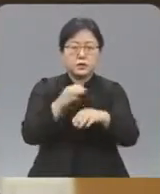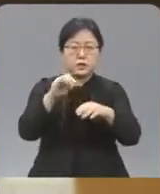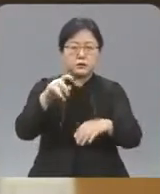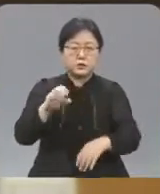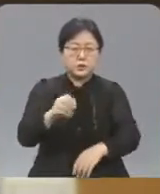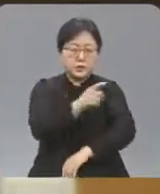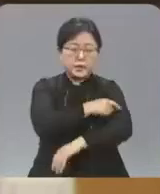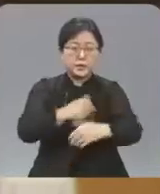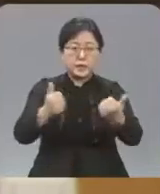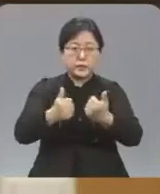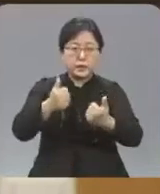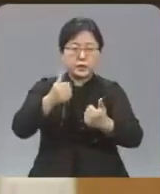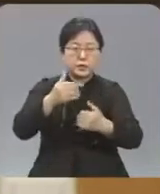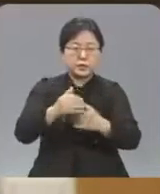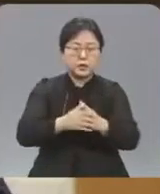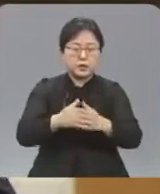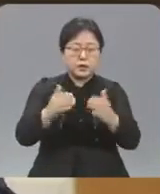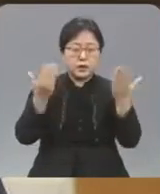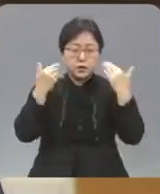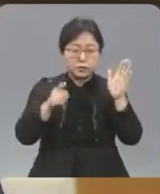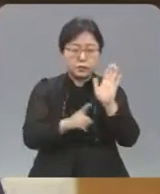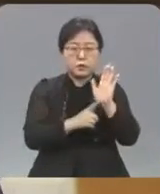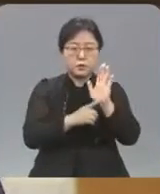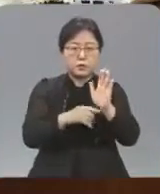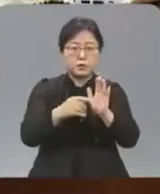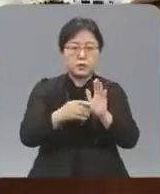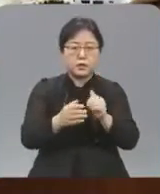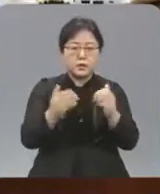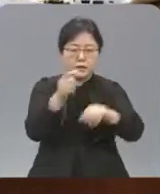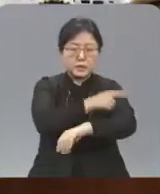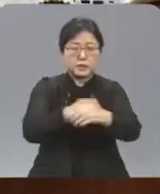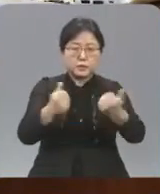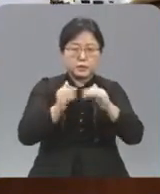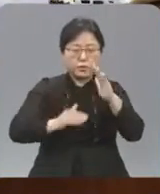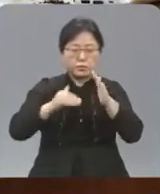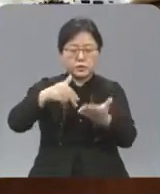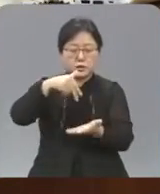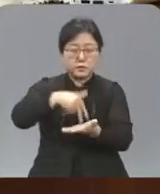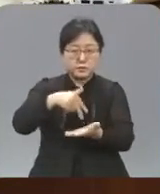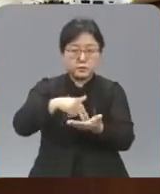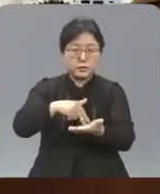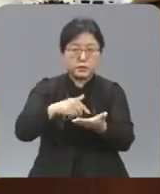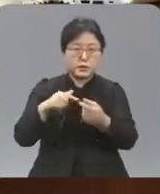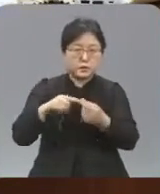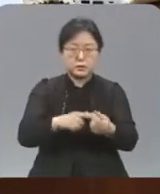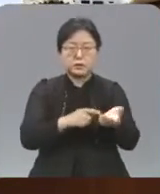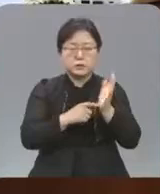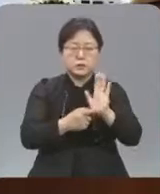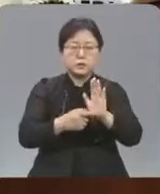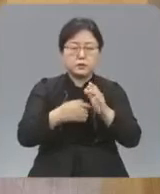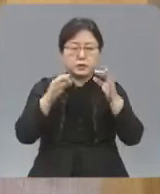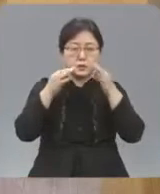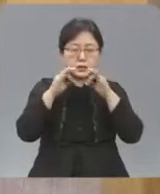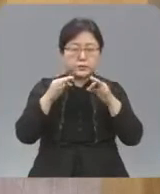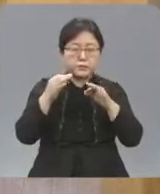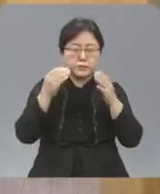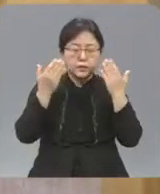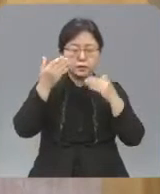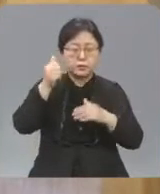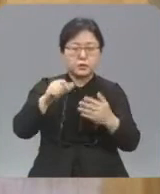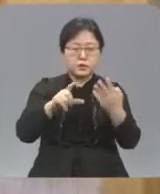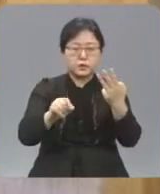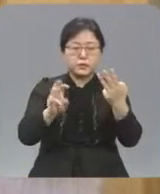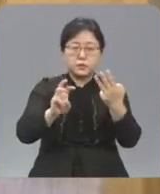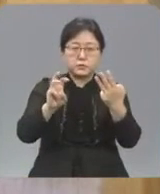지스트 이사회 이사장은 학내 게시판에 지스트 이사회의 공식 입장이라는 글을 올려서 김기선 총장이 지난 3월